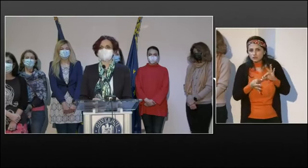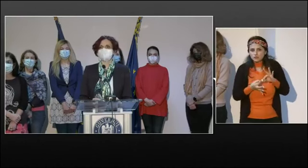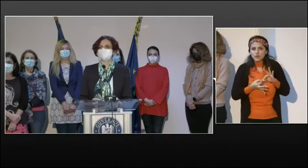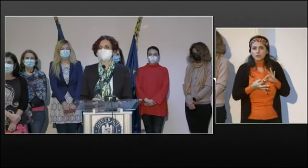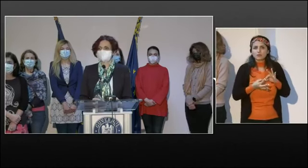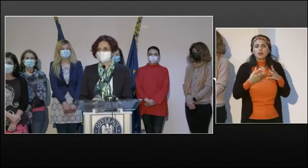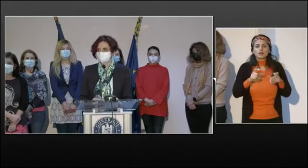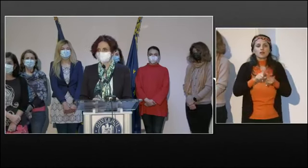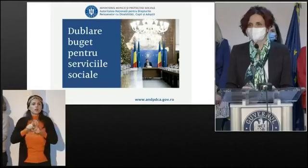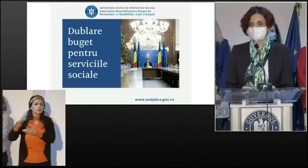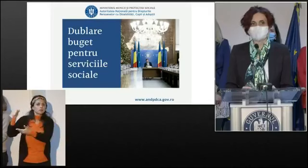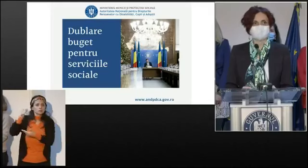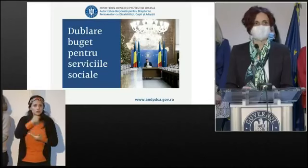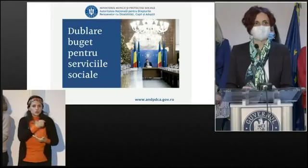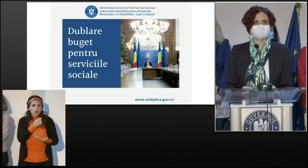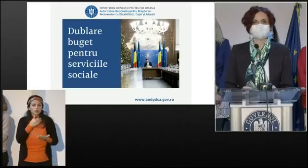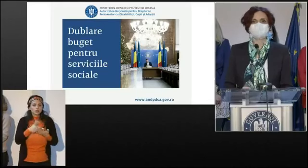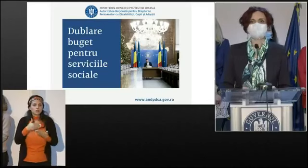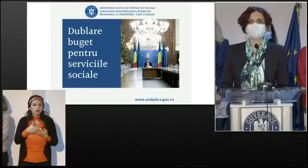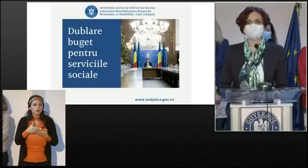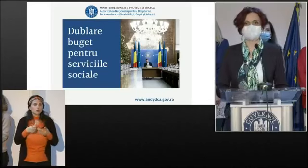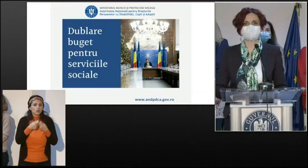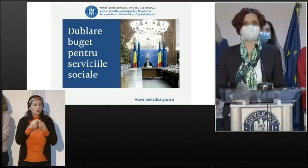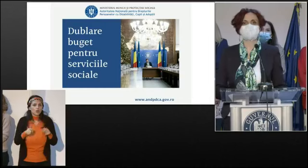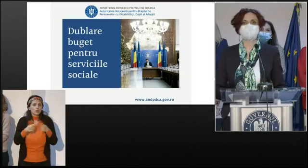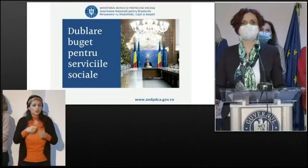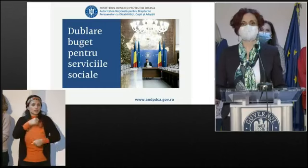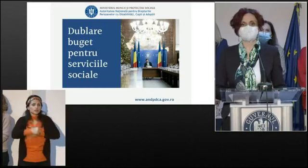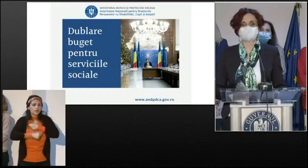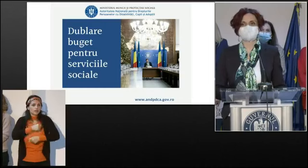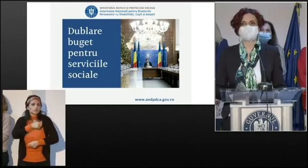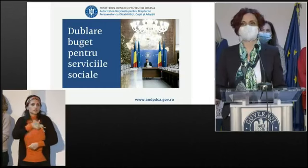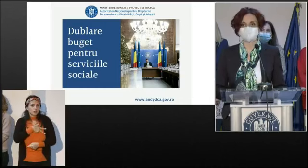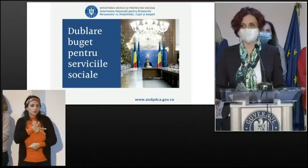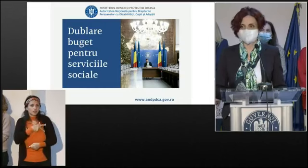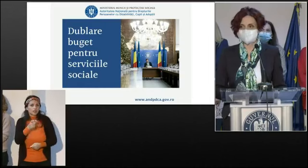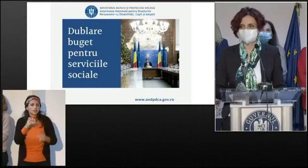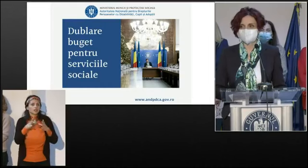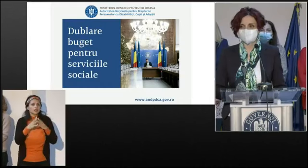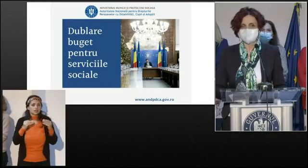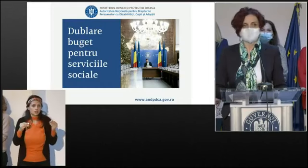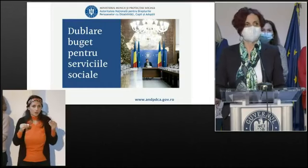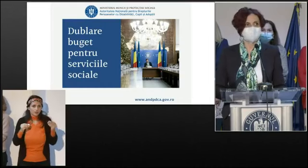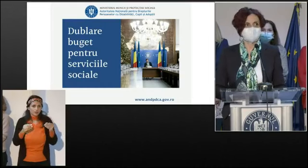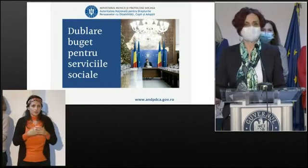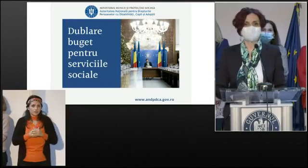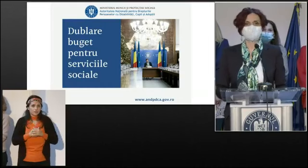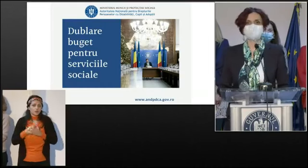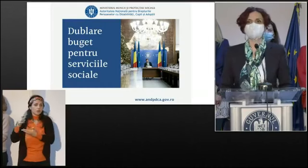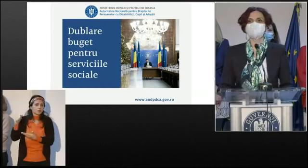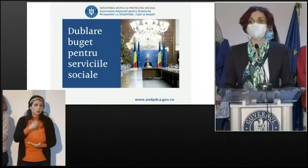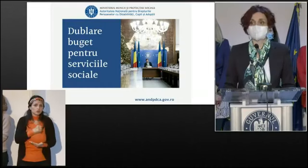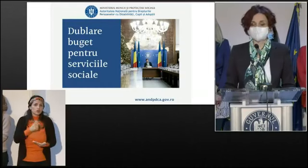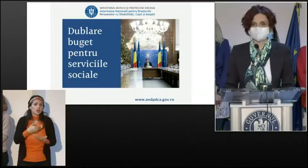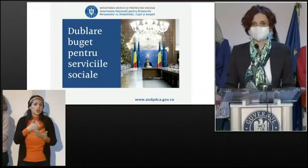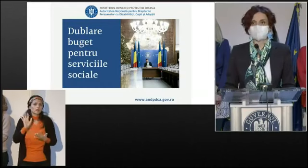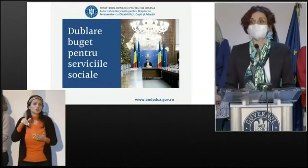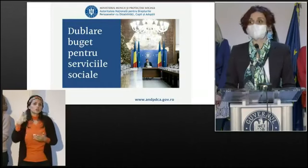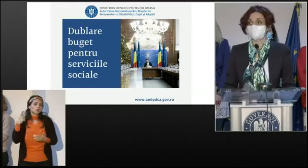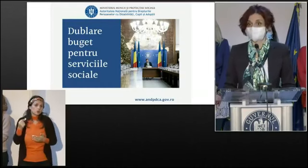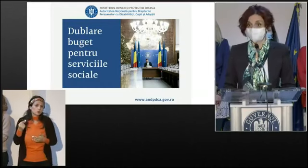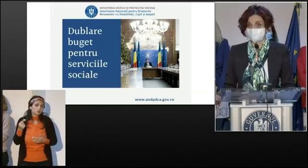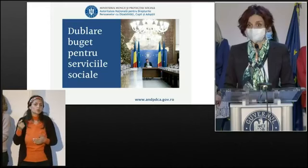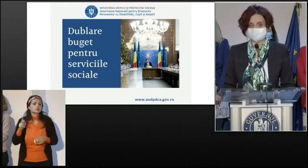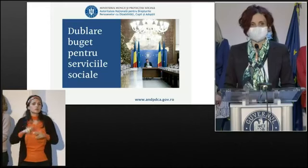practic bugetul alocat tuturor serviciilor sociale din Romania buget care a fost dublat